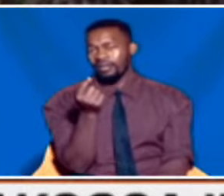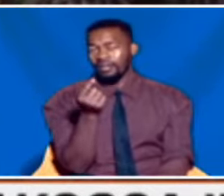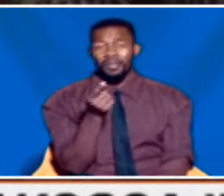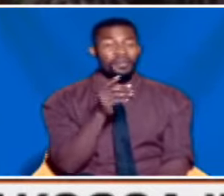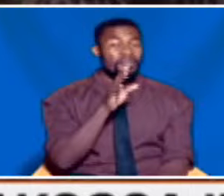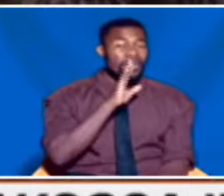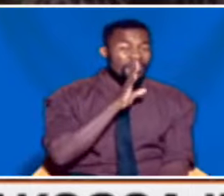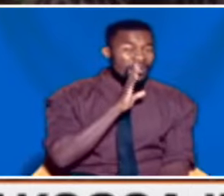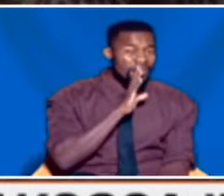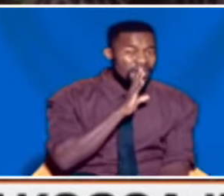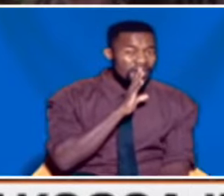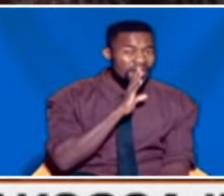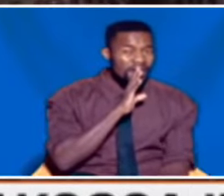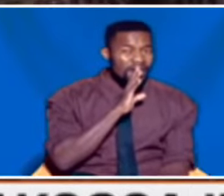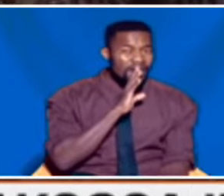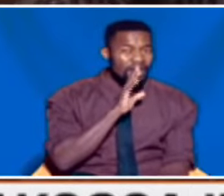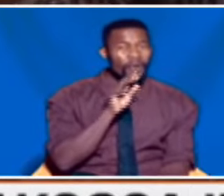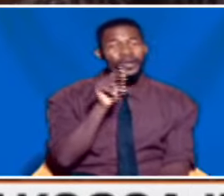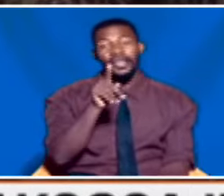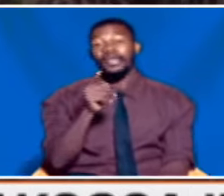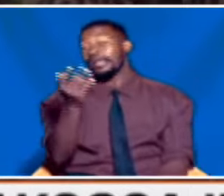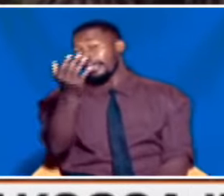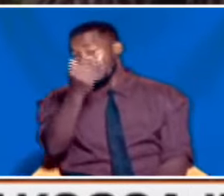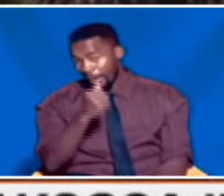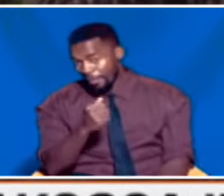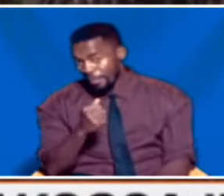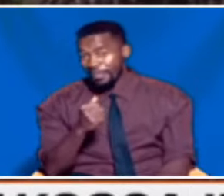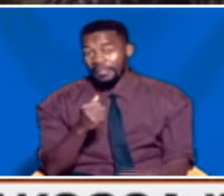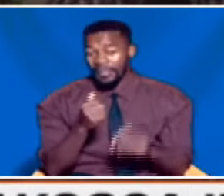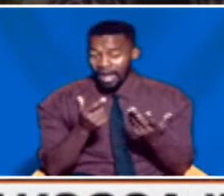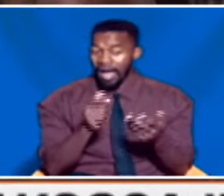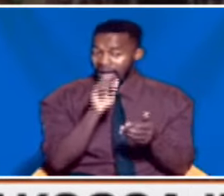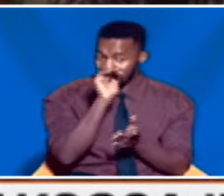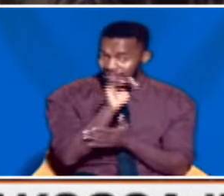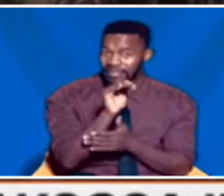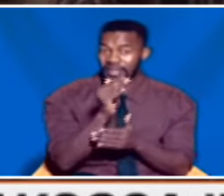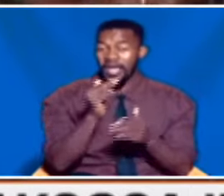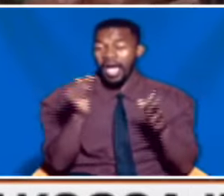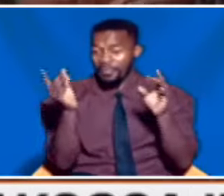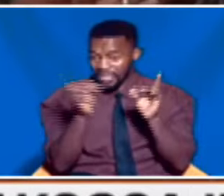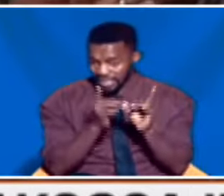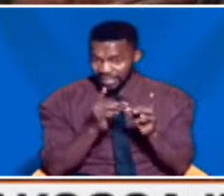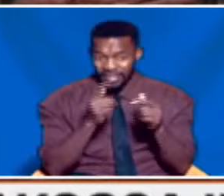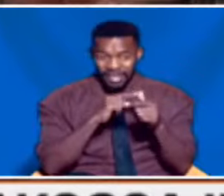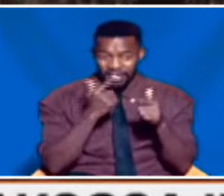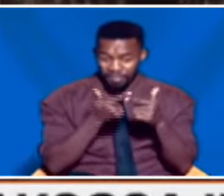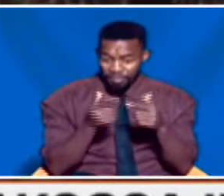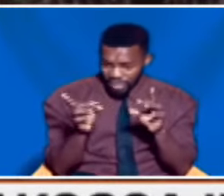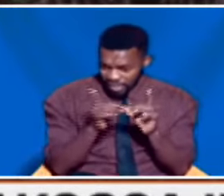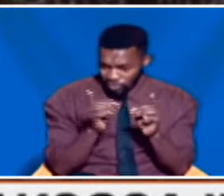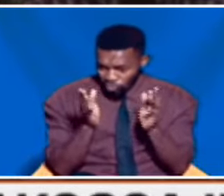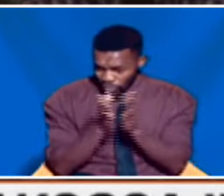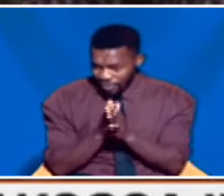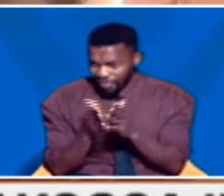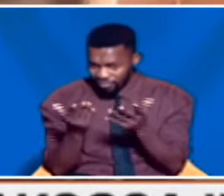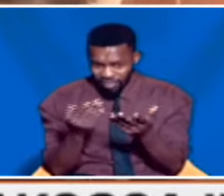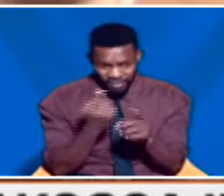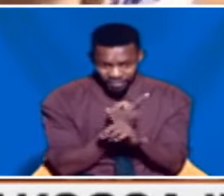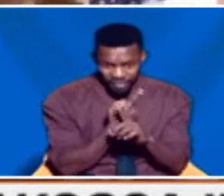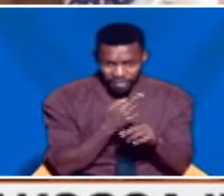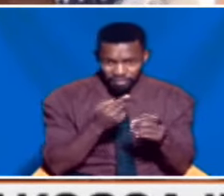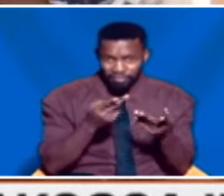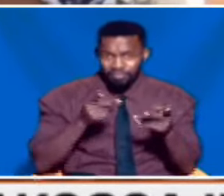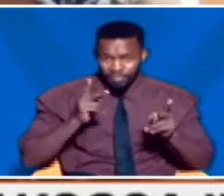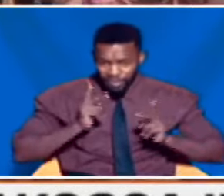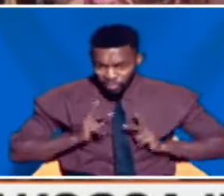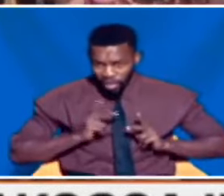there. Kuja ita mkutano hapa Mukurwaini, useme hii umoja ya Mount Kenya ni ukabila.